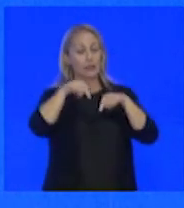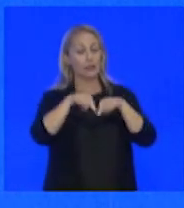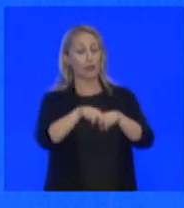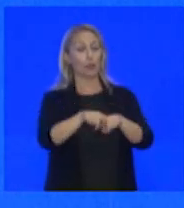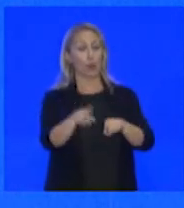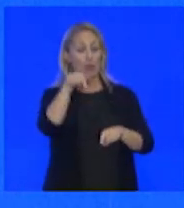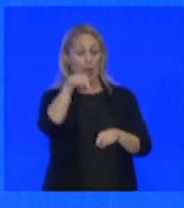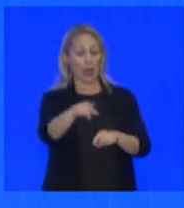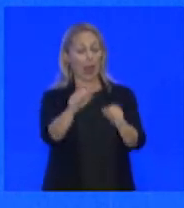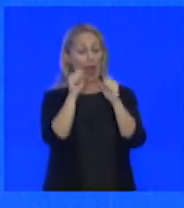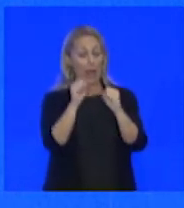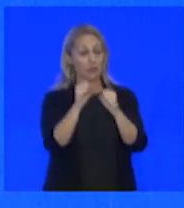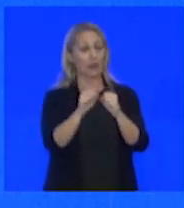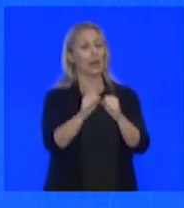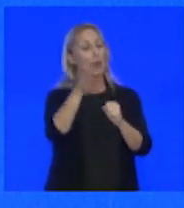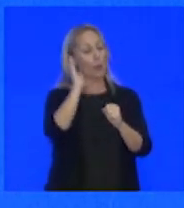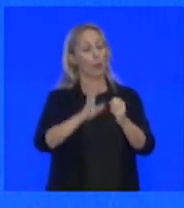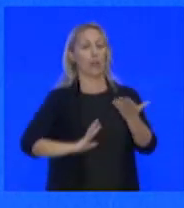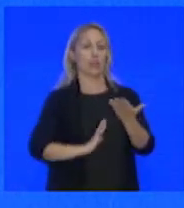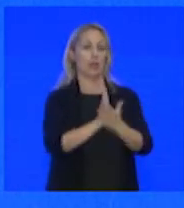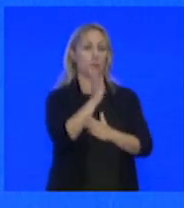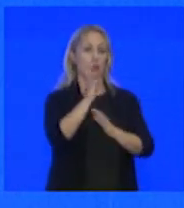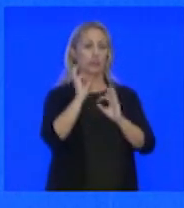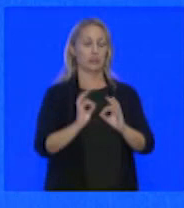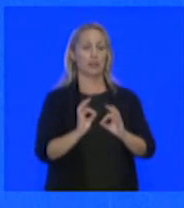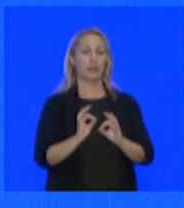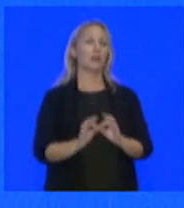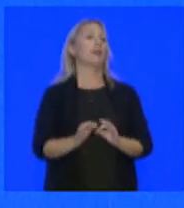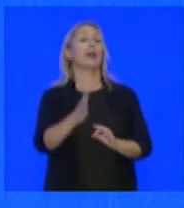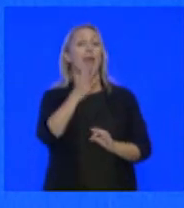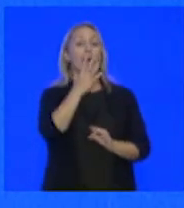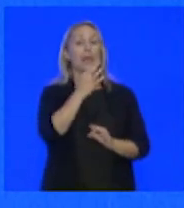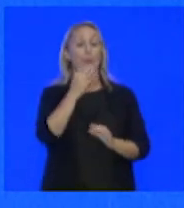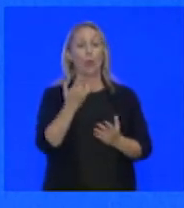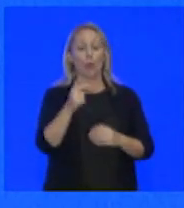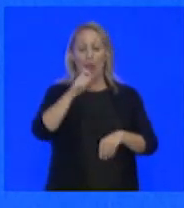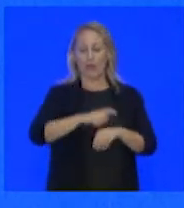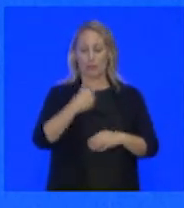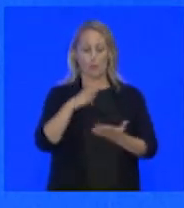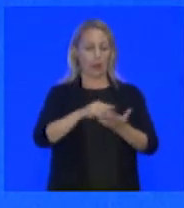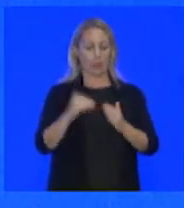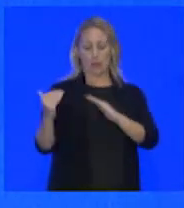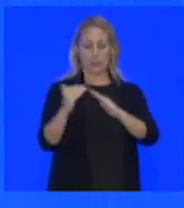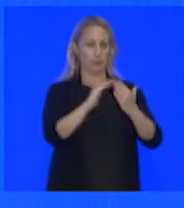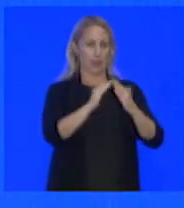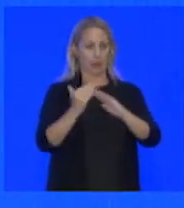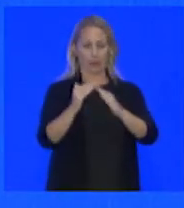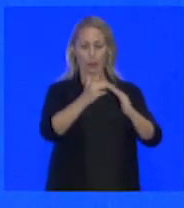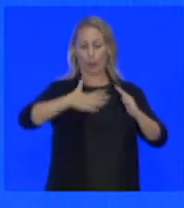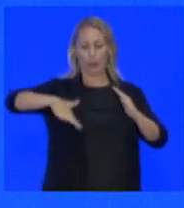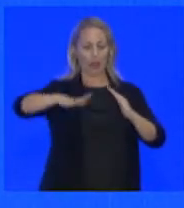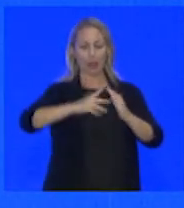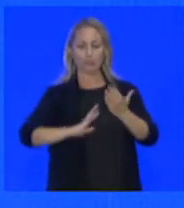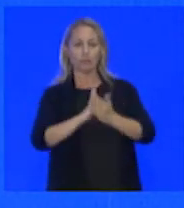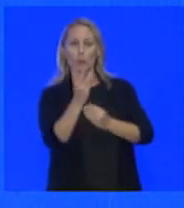ανάπτυξης. Γιατί πώς θα ανθίσει μια γειτονιά αν πολιορκείται από το έγκλημα, ποιος δεν μπορεί να ανοίξει